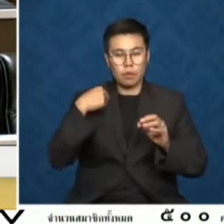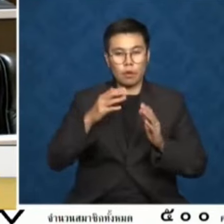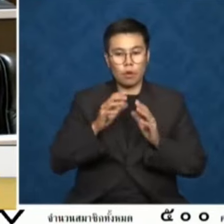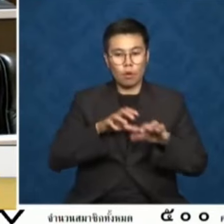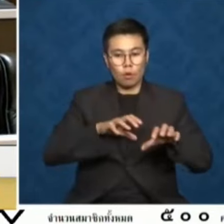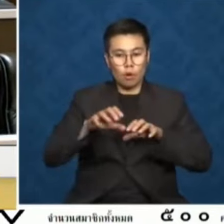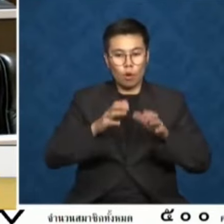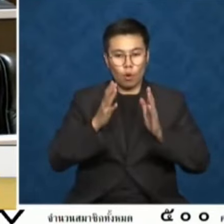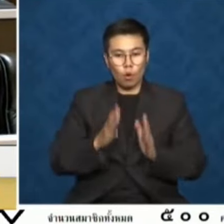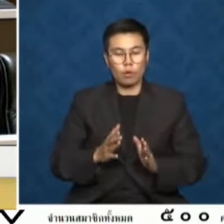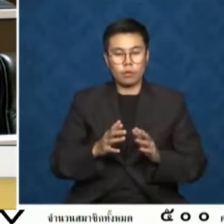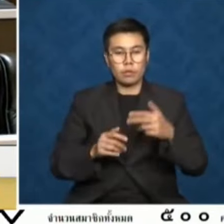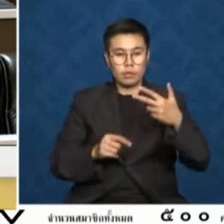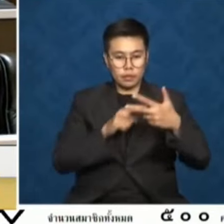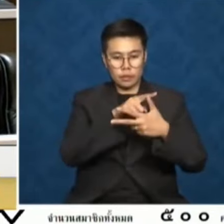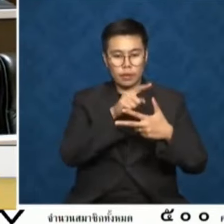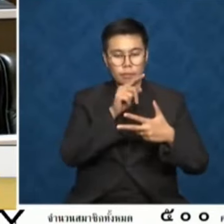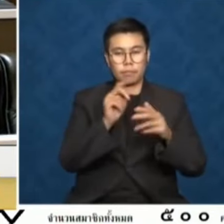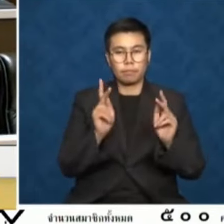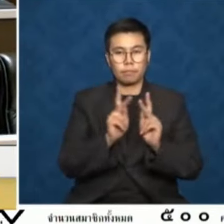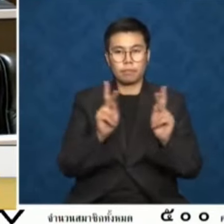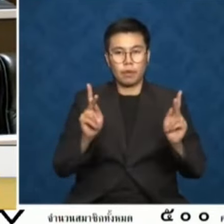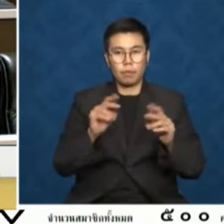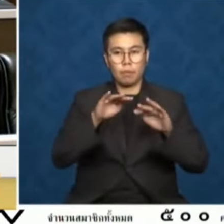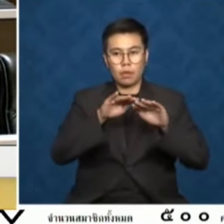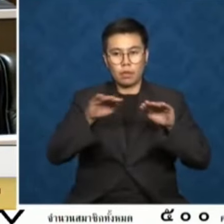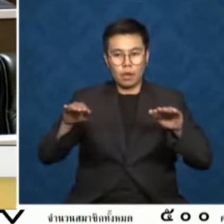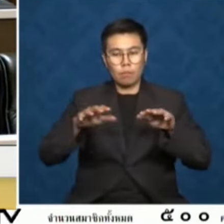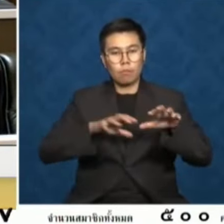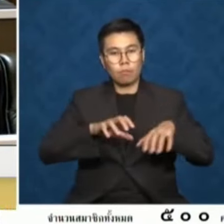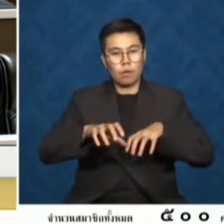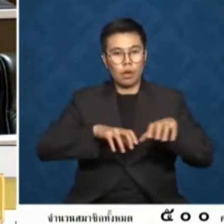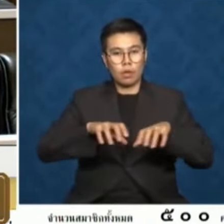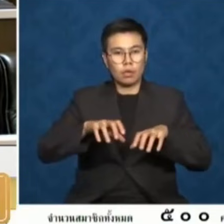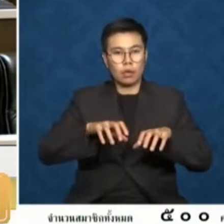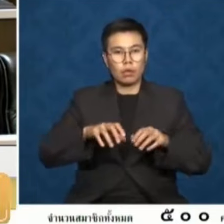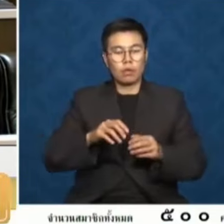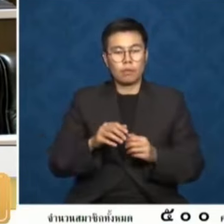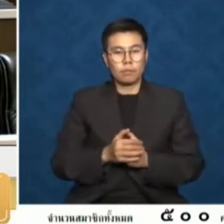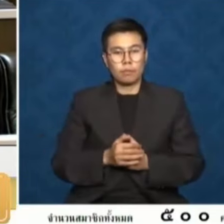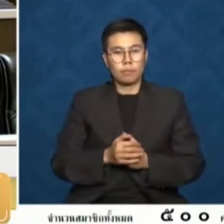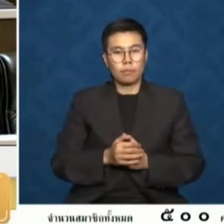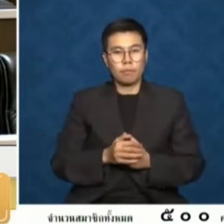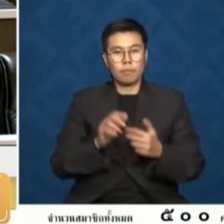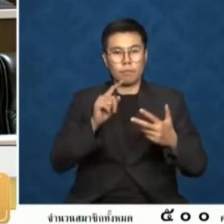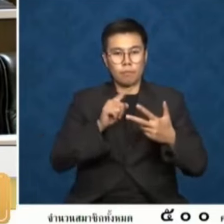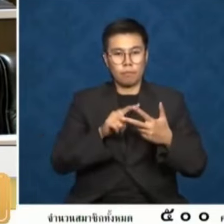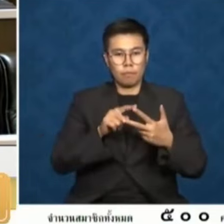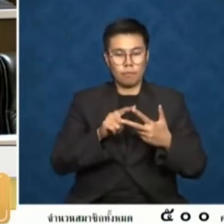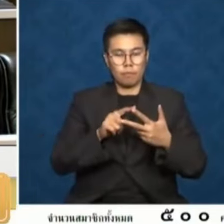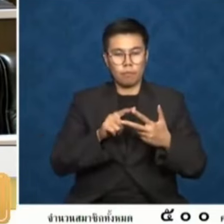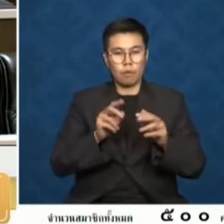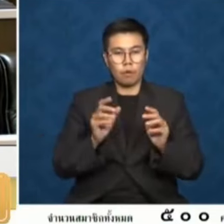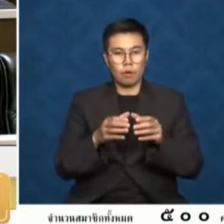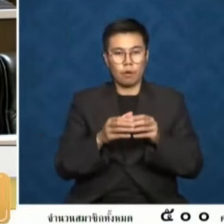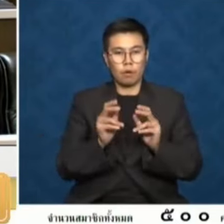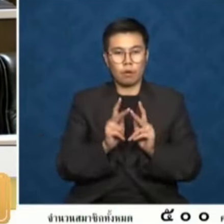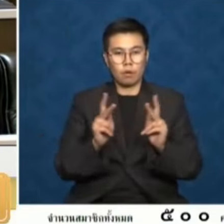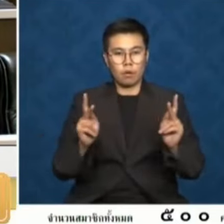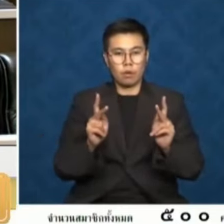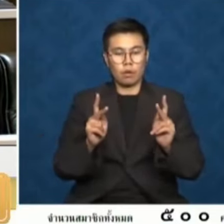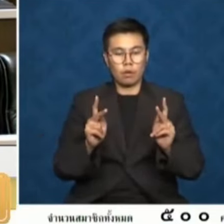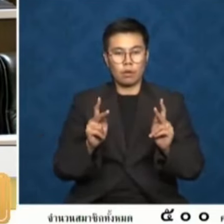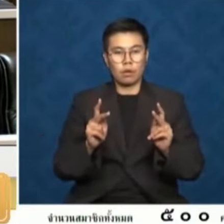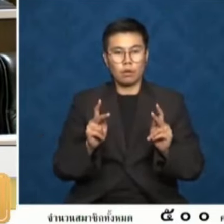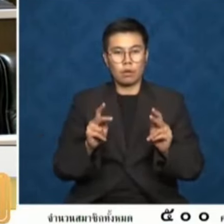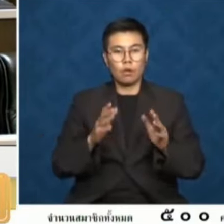ระดับประกอบด้วยคณะกรรมการมาตรฐานการบริหารบุคคลส่วนท้องถิ่นคณะกรรมการกลางข้าราชการหรือ